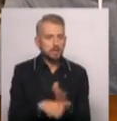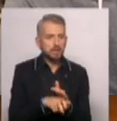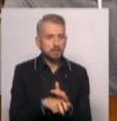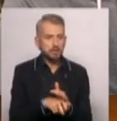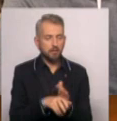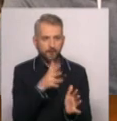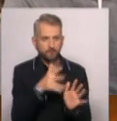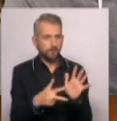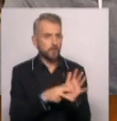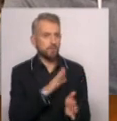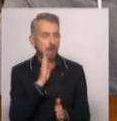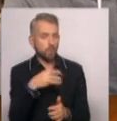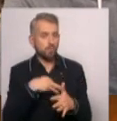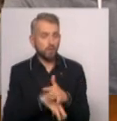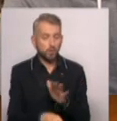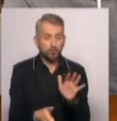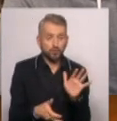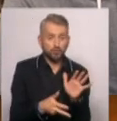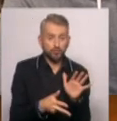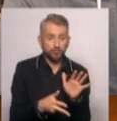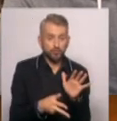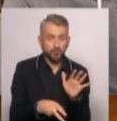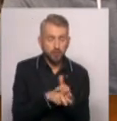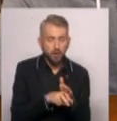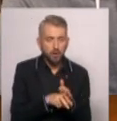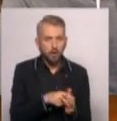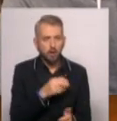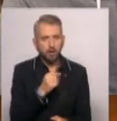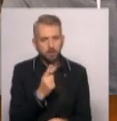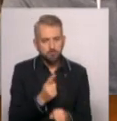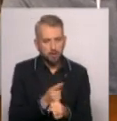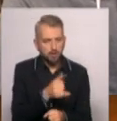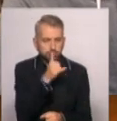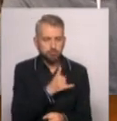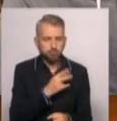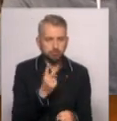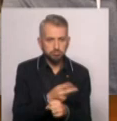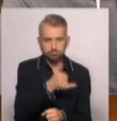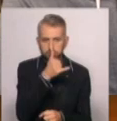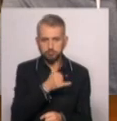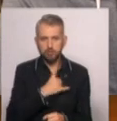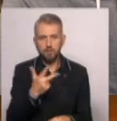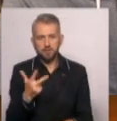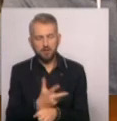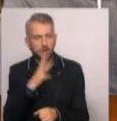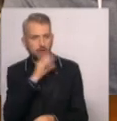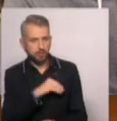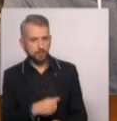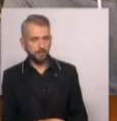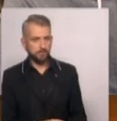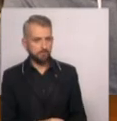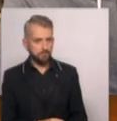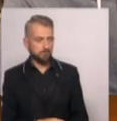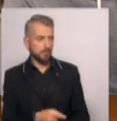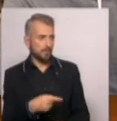8-й годині в метро вдається з третьої спроби вагон. От, і тому чим більше представники, ну і знову ж таки, це банальна річ, яка